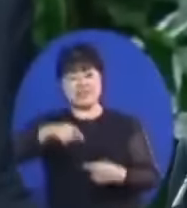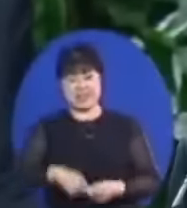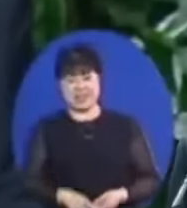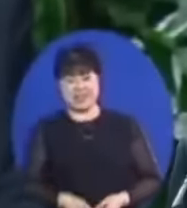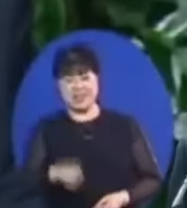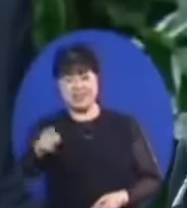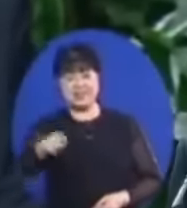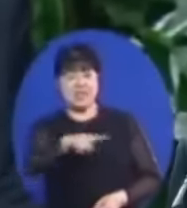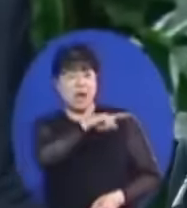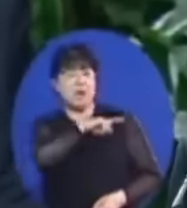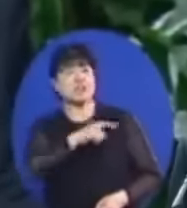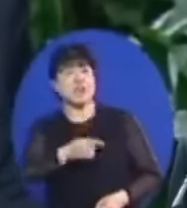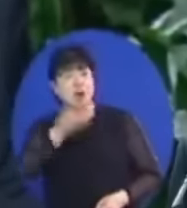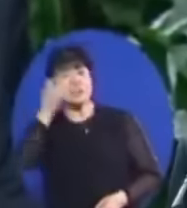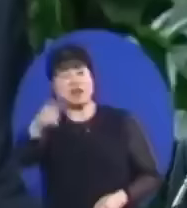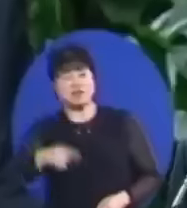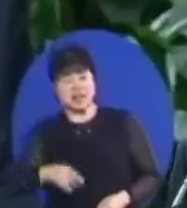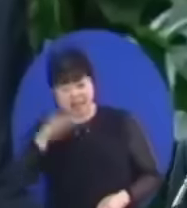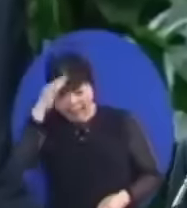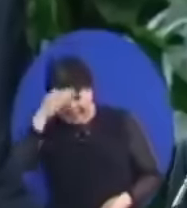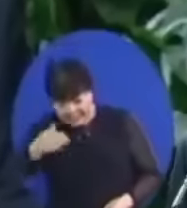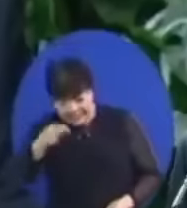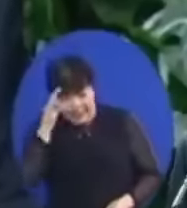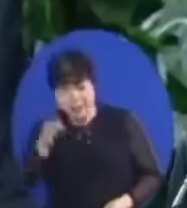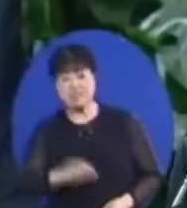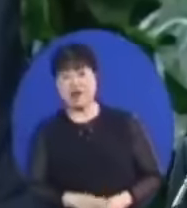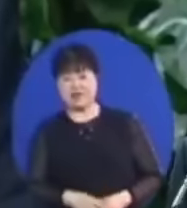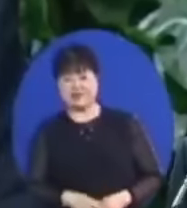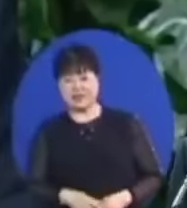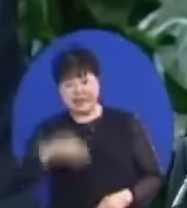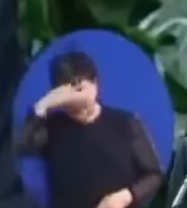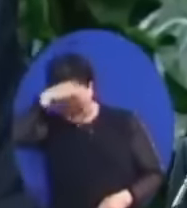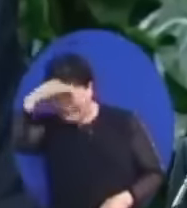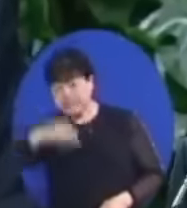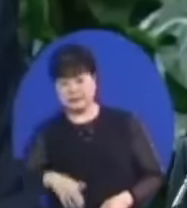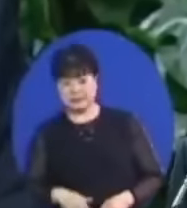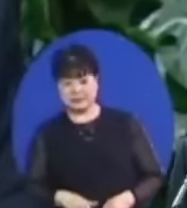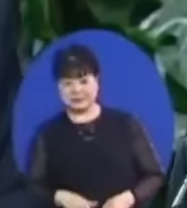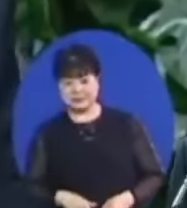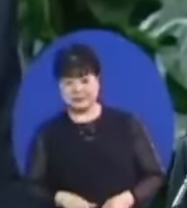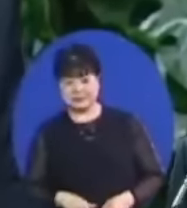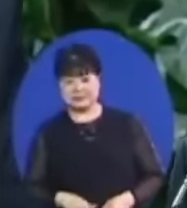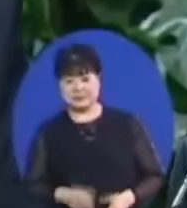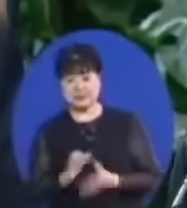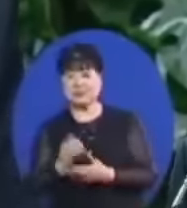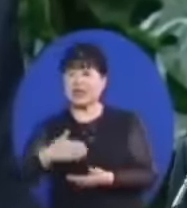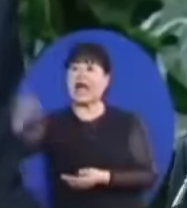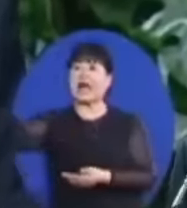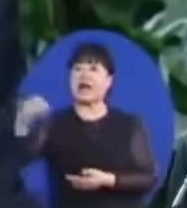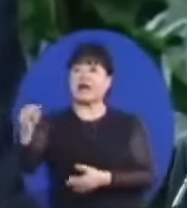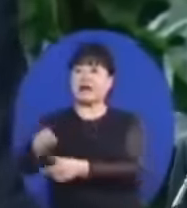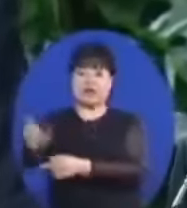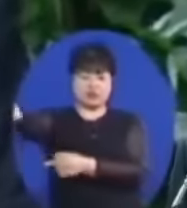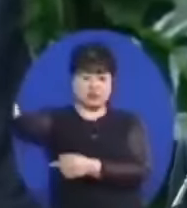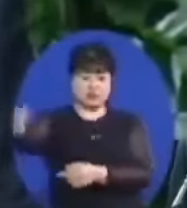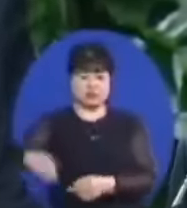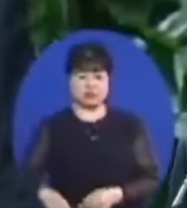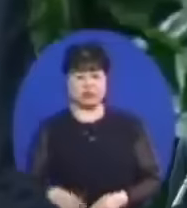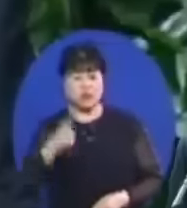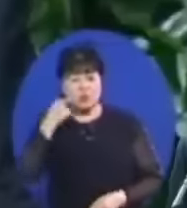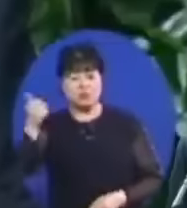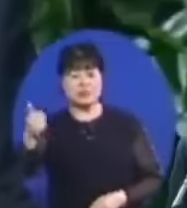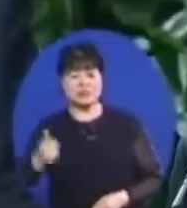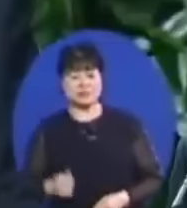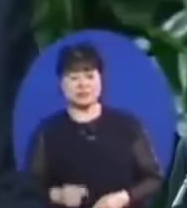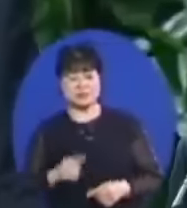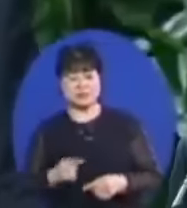보니까 네가 꿰더구나. 네가 저 이마무라를 꿰서 네가 먹더구나. 이마무라를 보더니만 너는 가라. 너는 가라. 또 나는 교장선생님으로